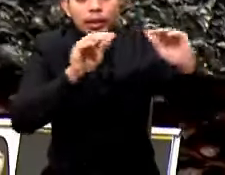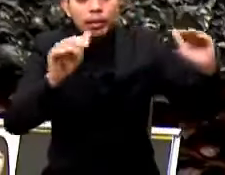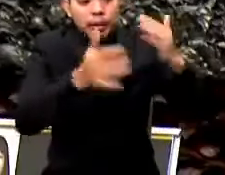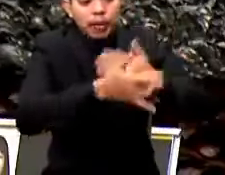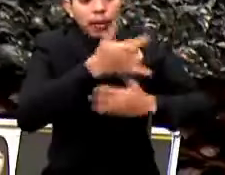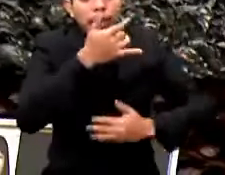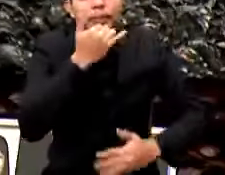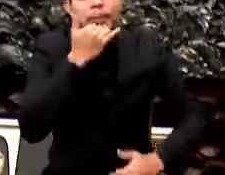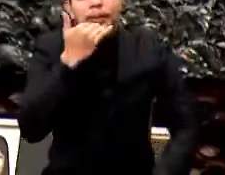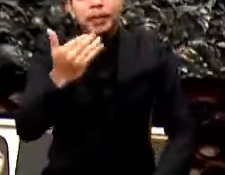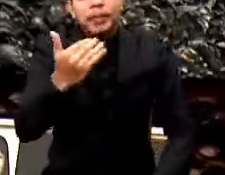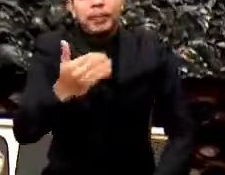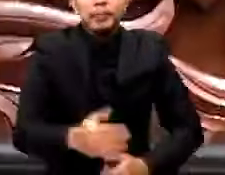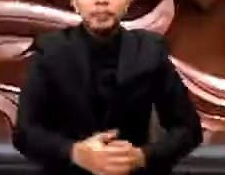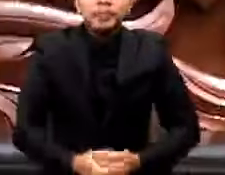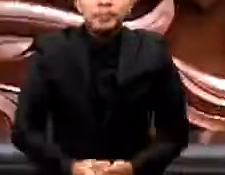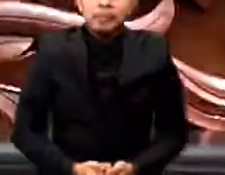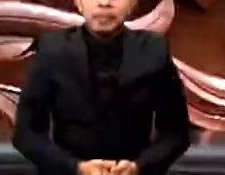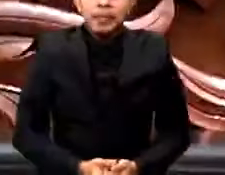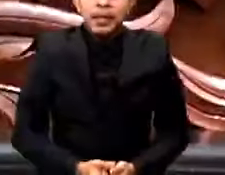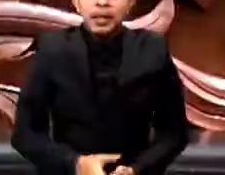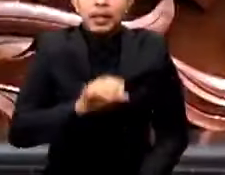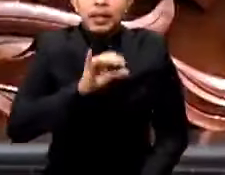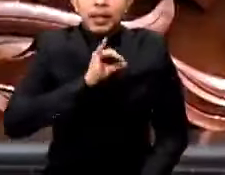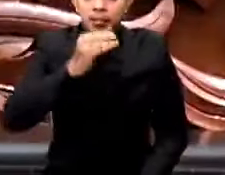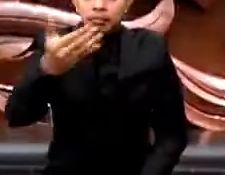Terima kasih saya jemput Tuan haji